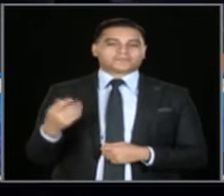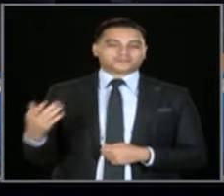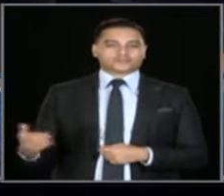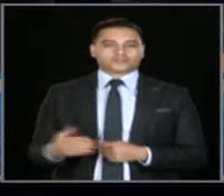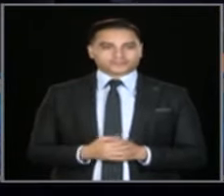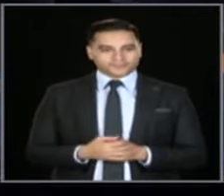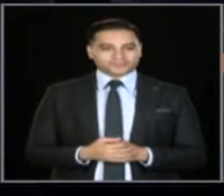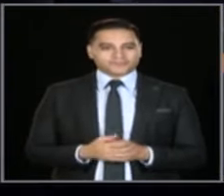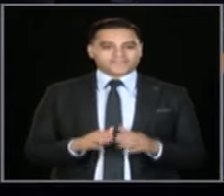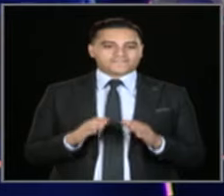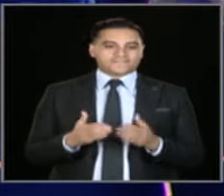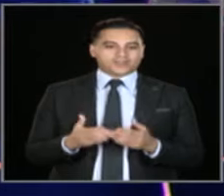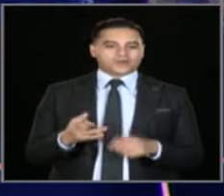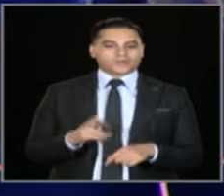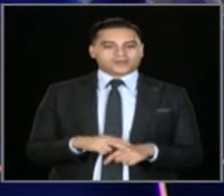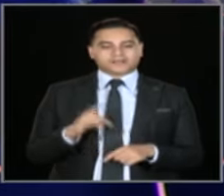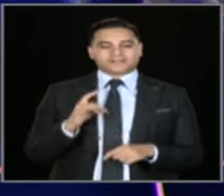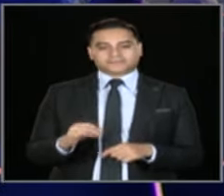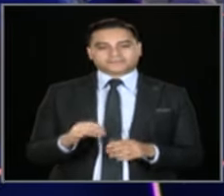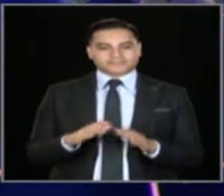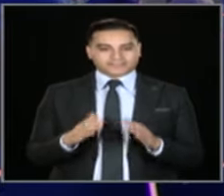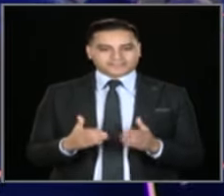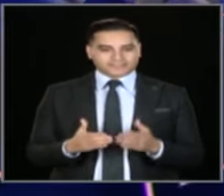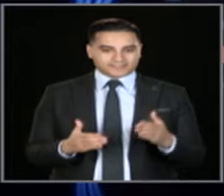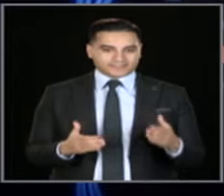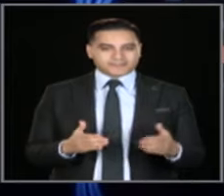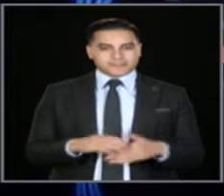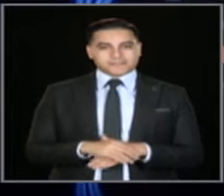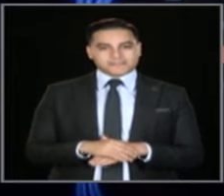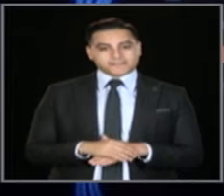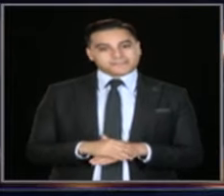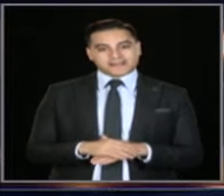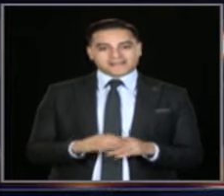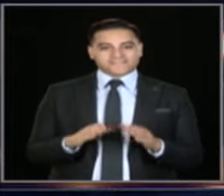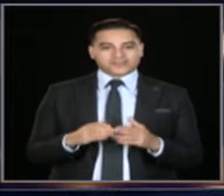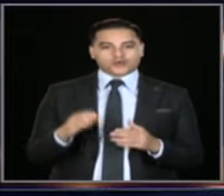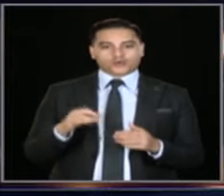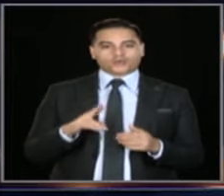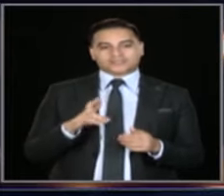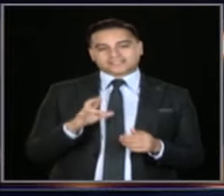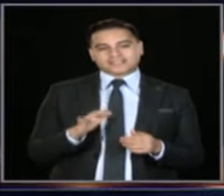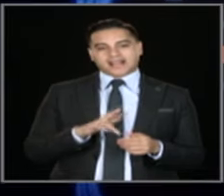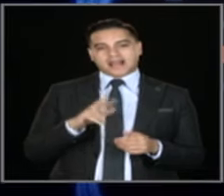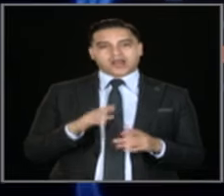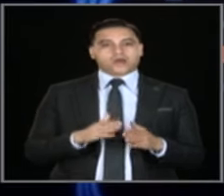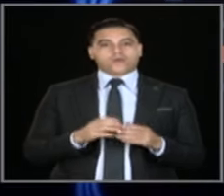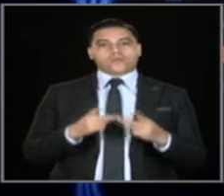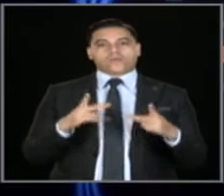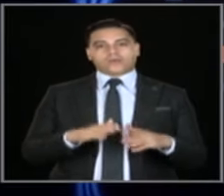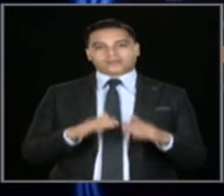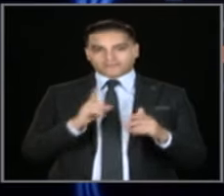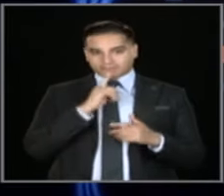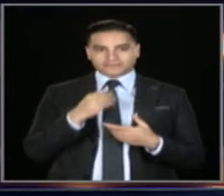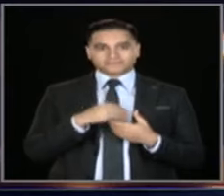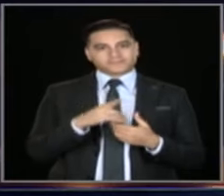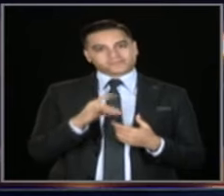215 فريق زيبق، 50 جودزيلا. جودزيلا ودعته البطولة، ولكن المشاركة كانت